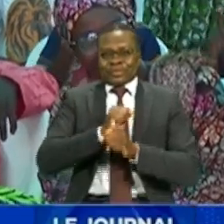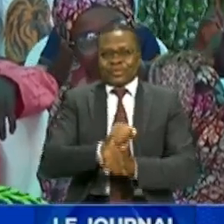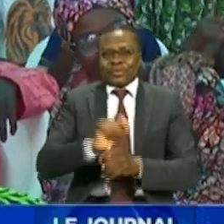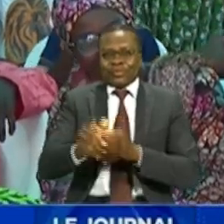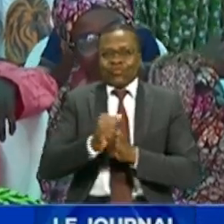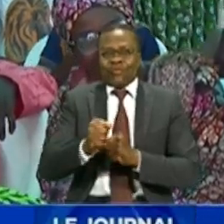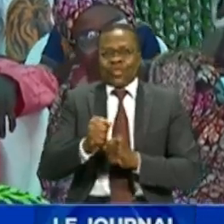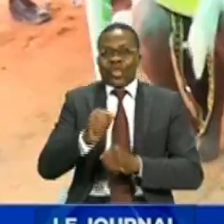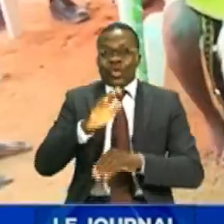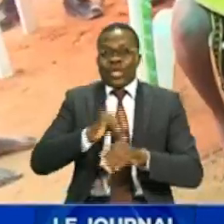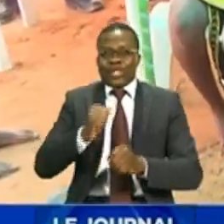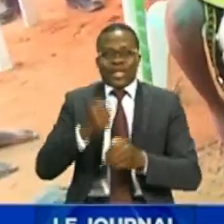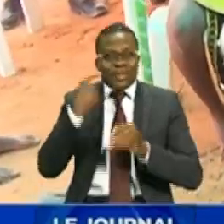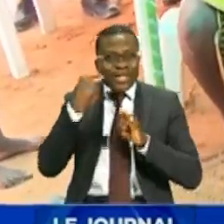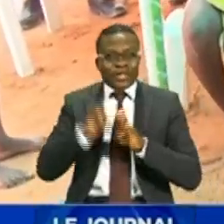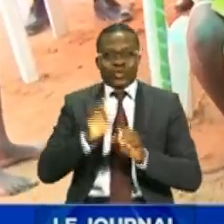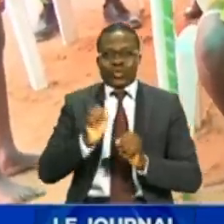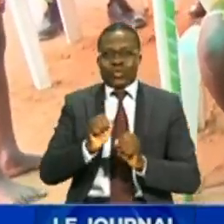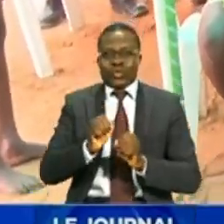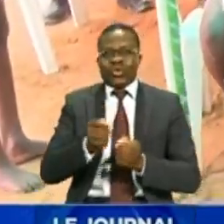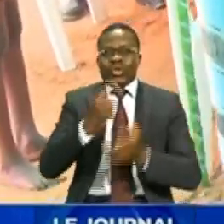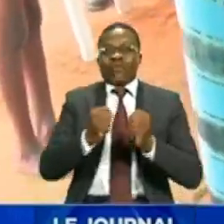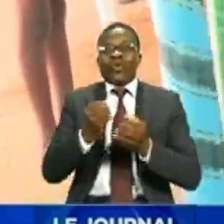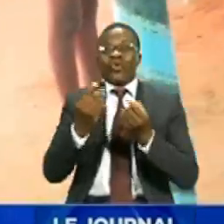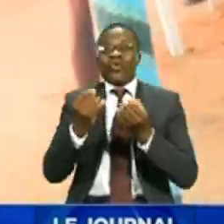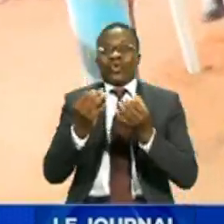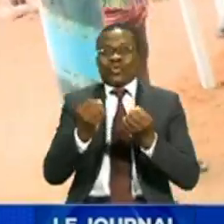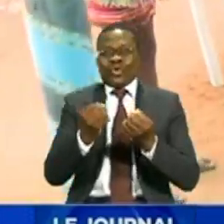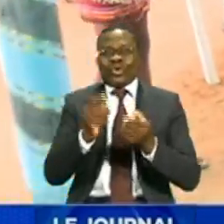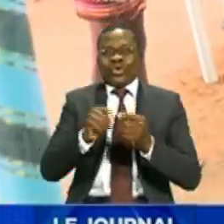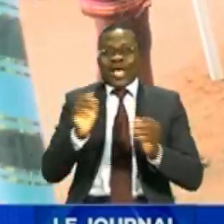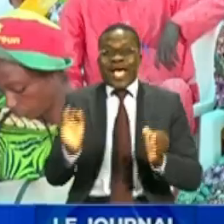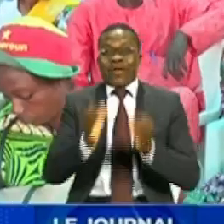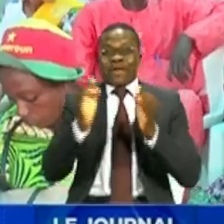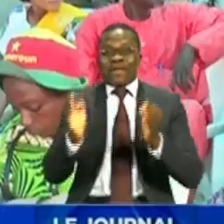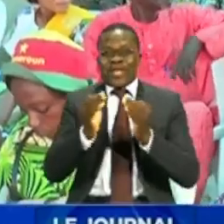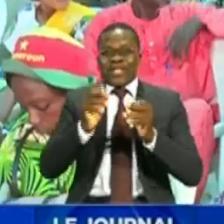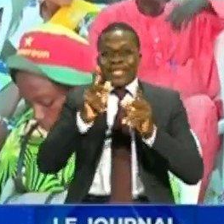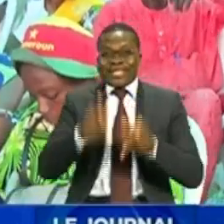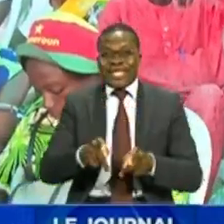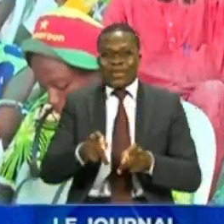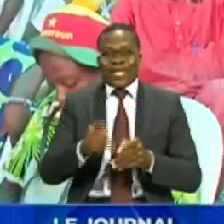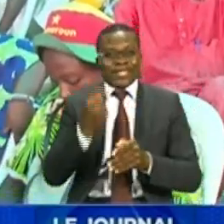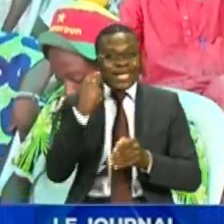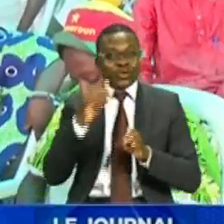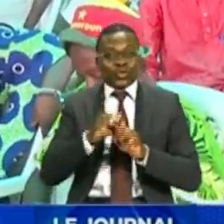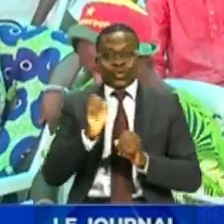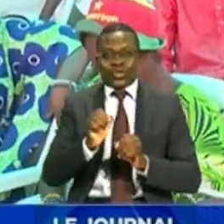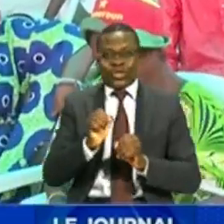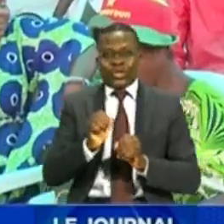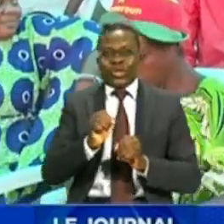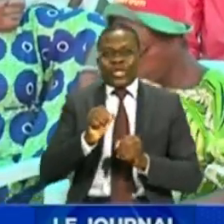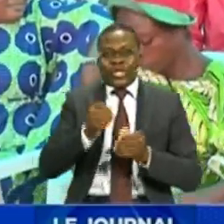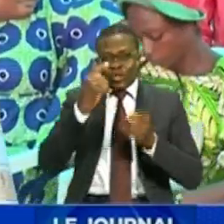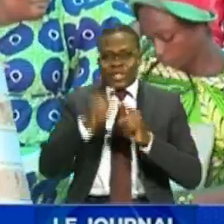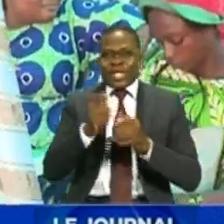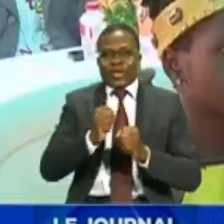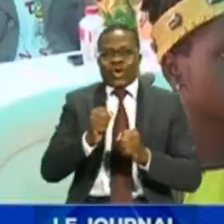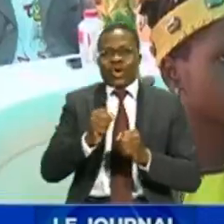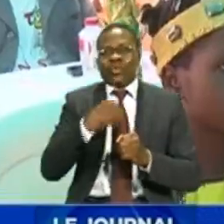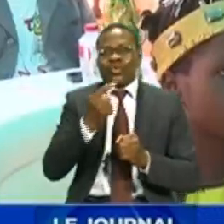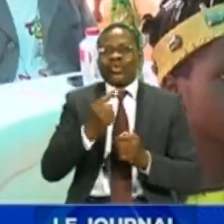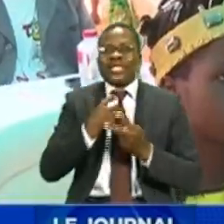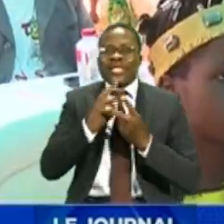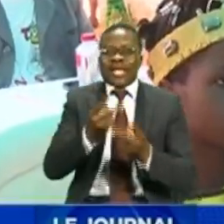Habituellement, on les appelle des sourds. Venues nombreuses à leur fête, ces personnes malentendantes s'entendent pour lever haut